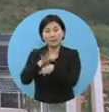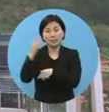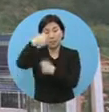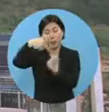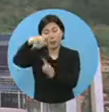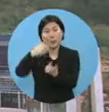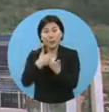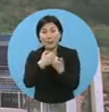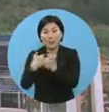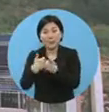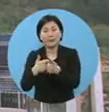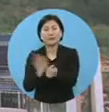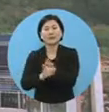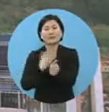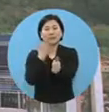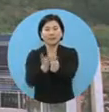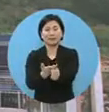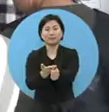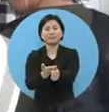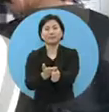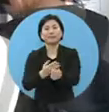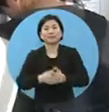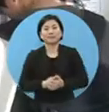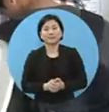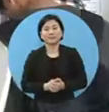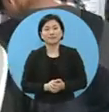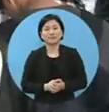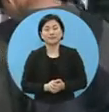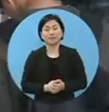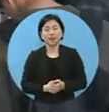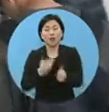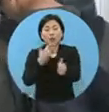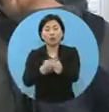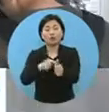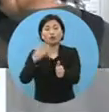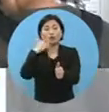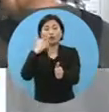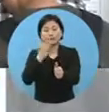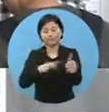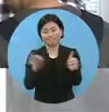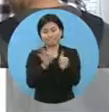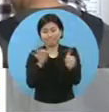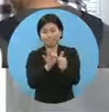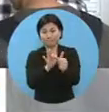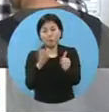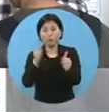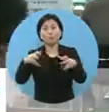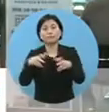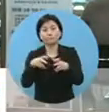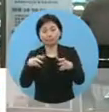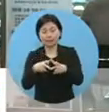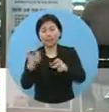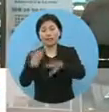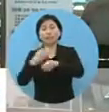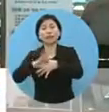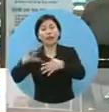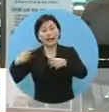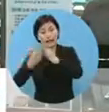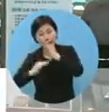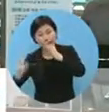중소기업 채용 면접 지원 서비스를 실시합니다. 지원 대상은 기초생활수급자, 장애인,